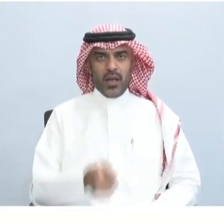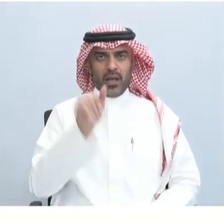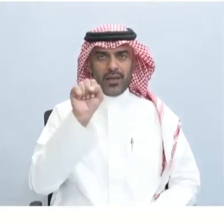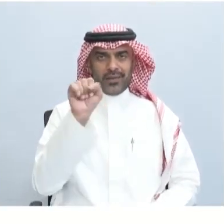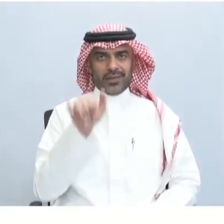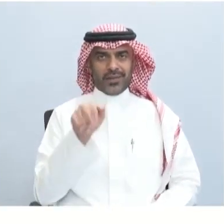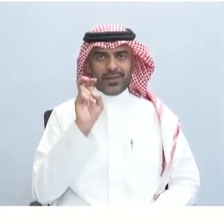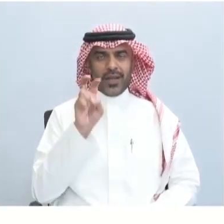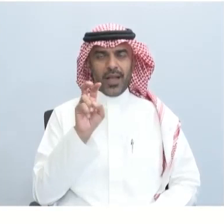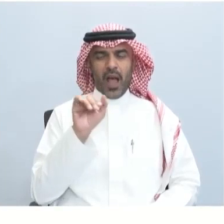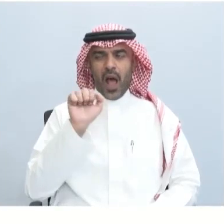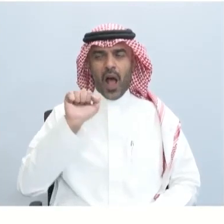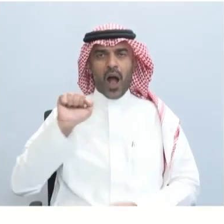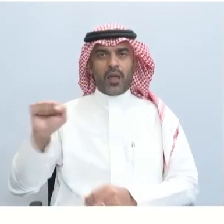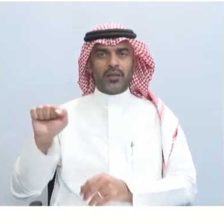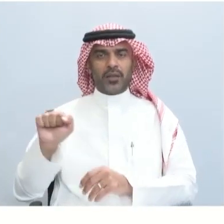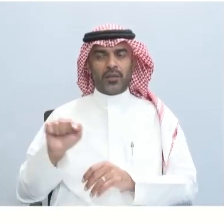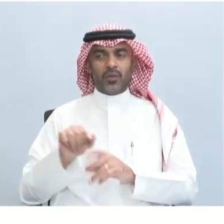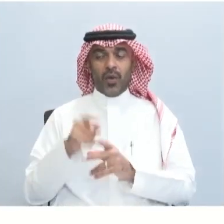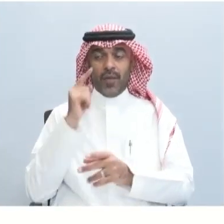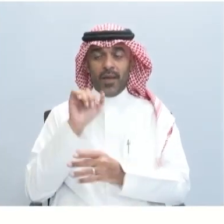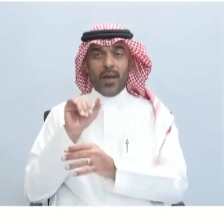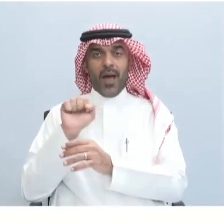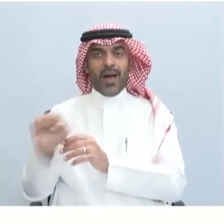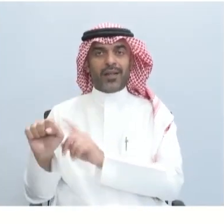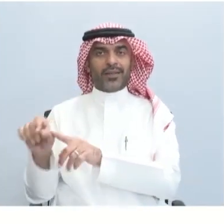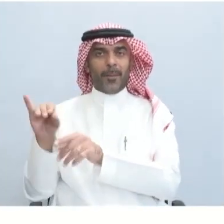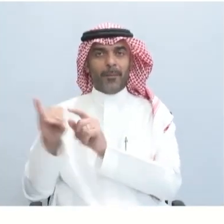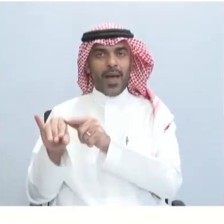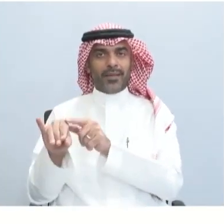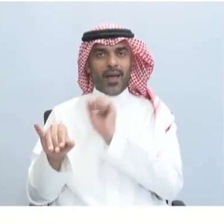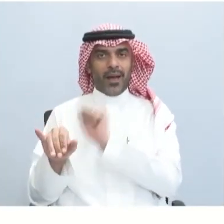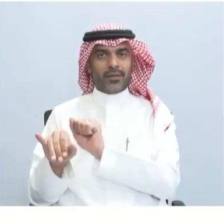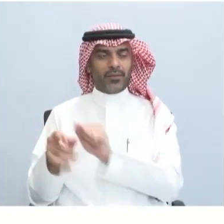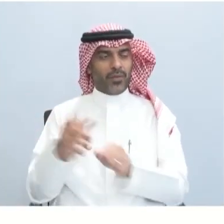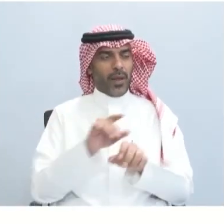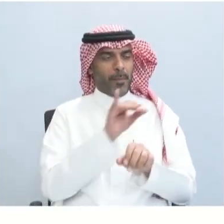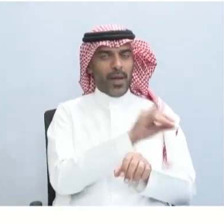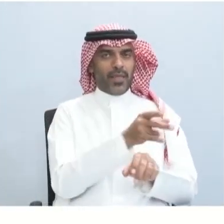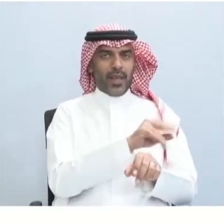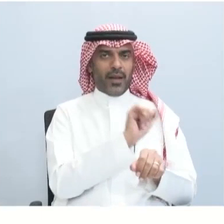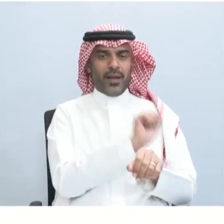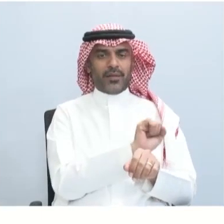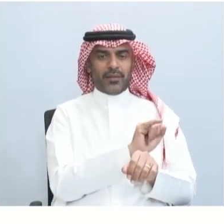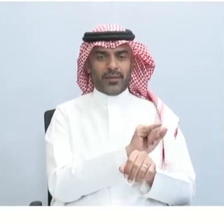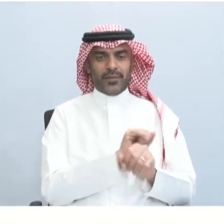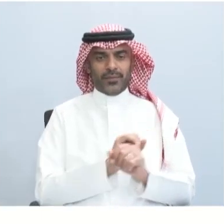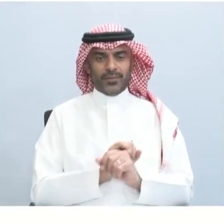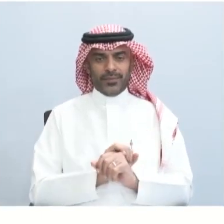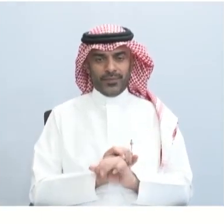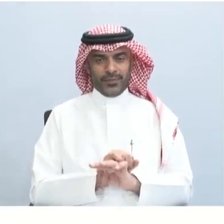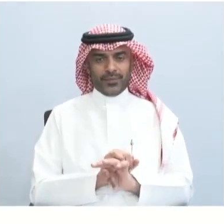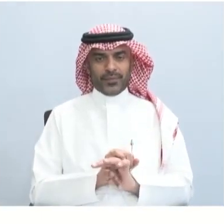ما يميز الماده عن غيرها من المواد الاخرى او مثل